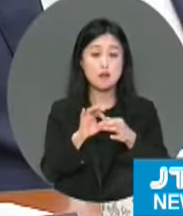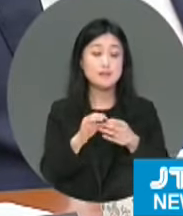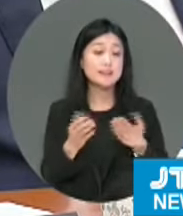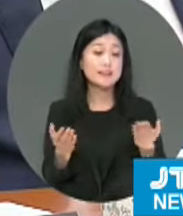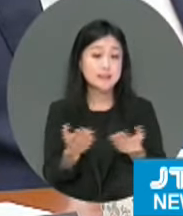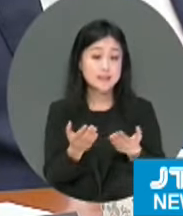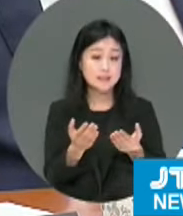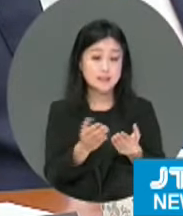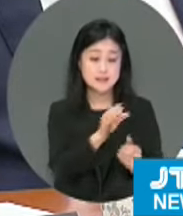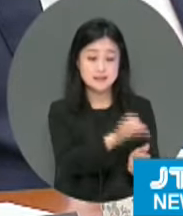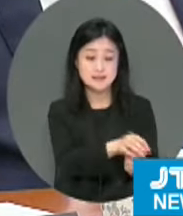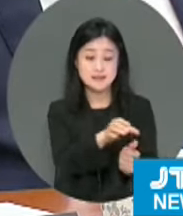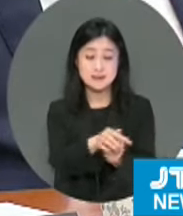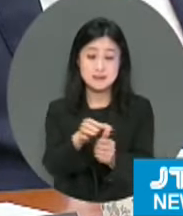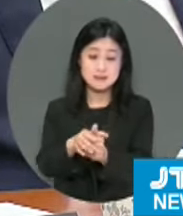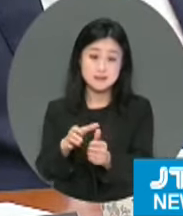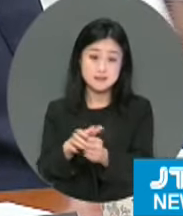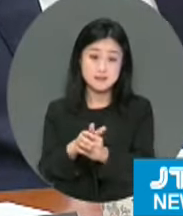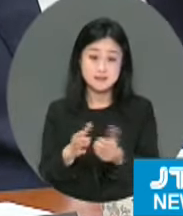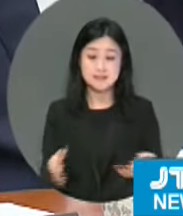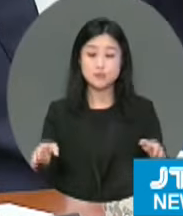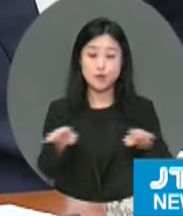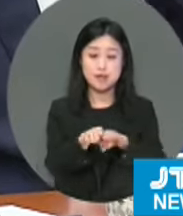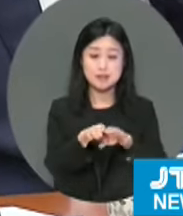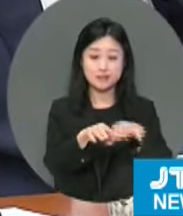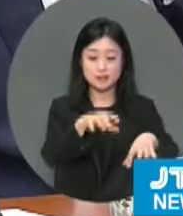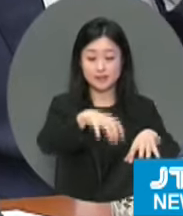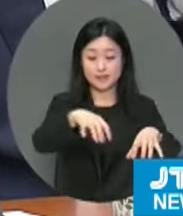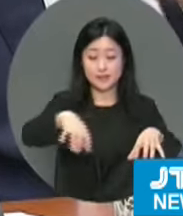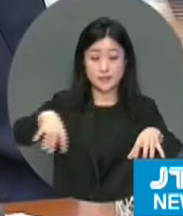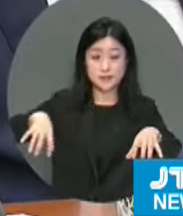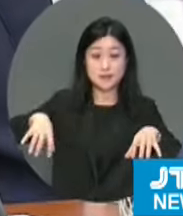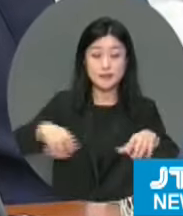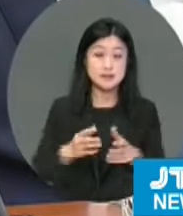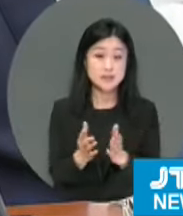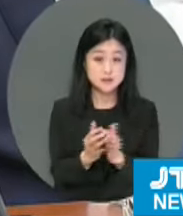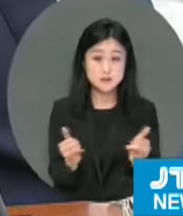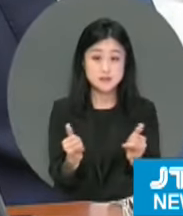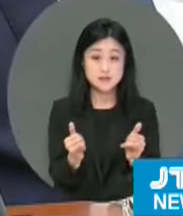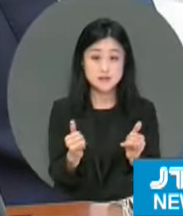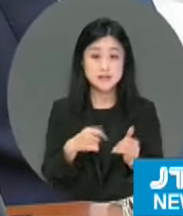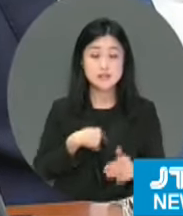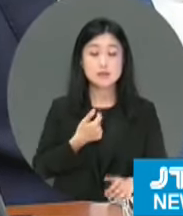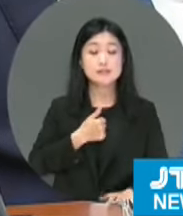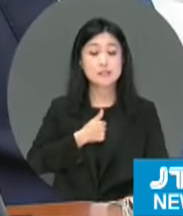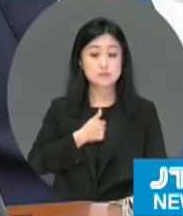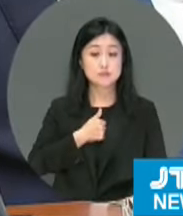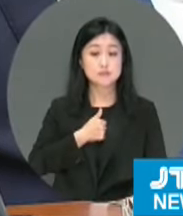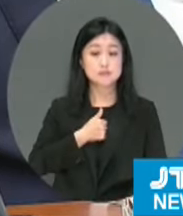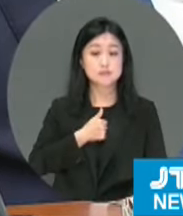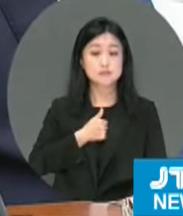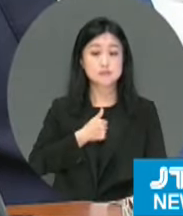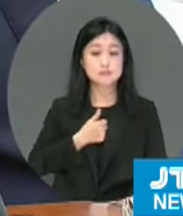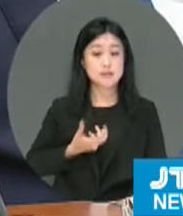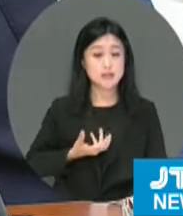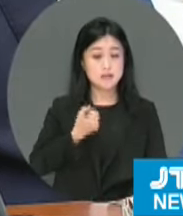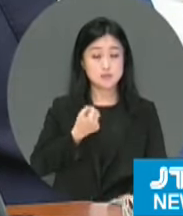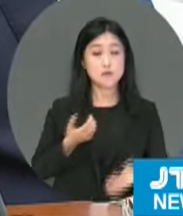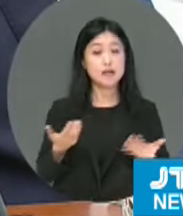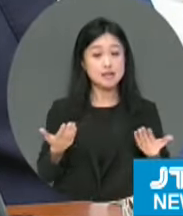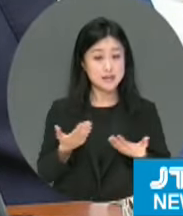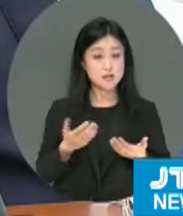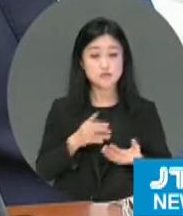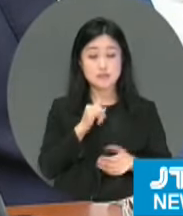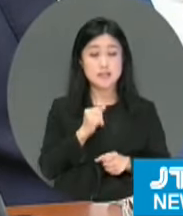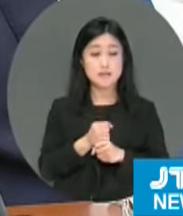하고 있는 그 기관에서 그 종사자들이 자부심을 가지고 이 일을 할 수 있게